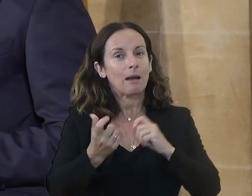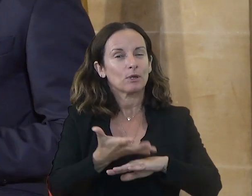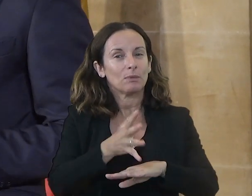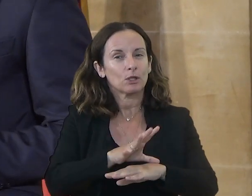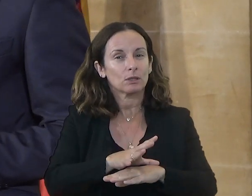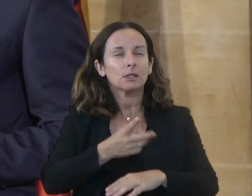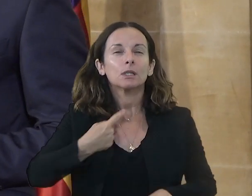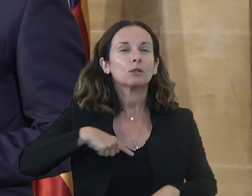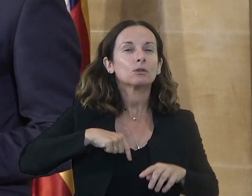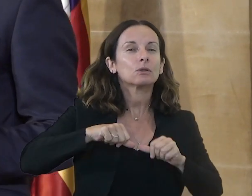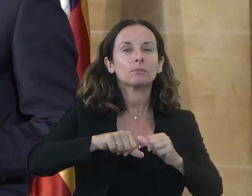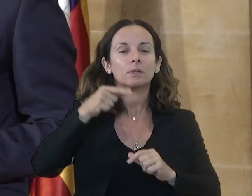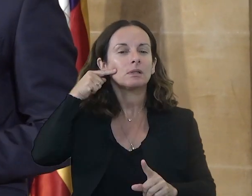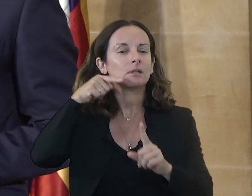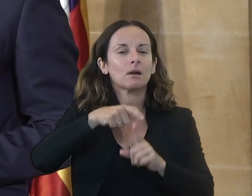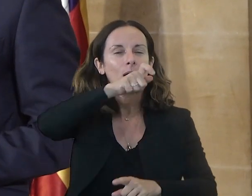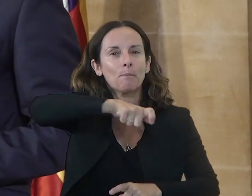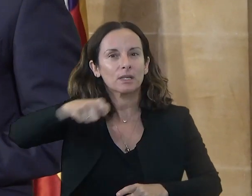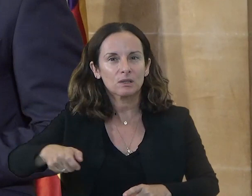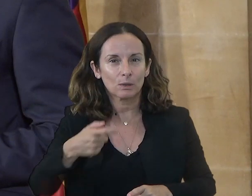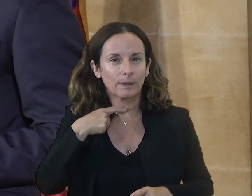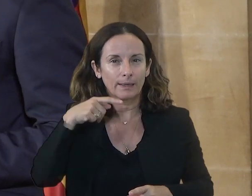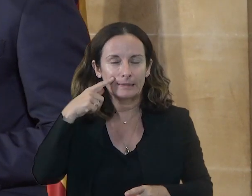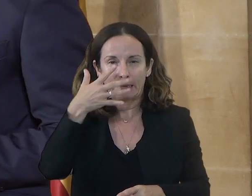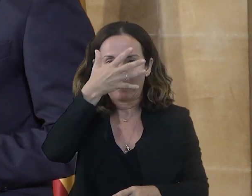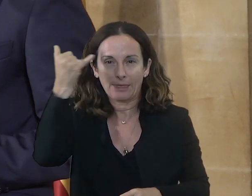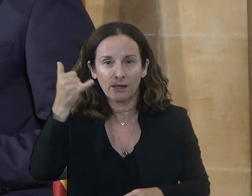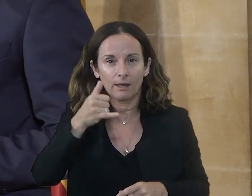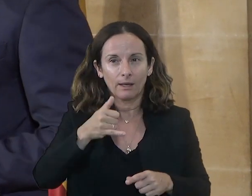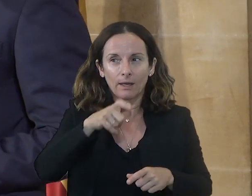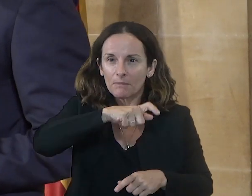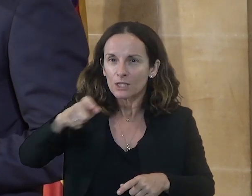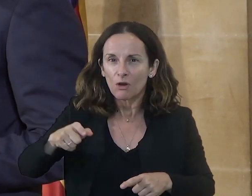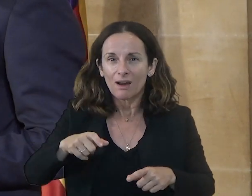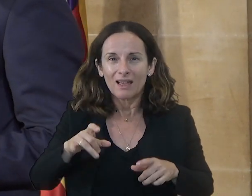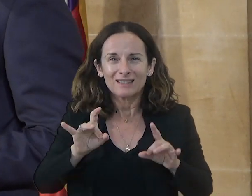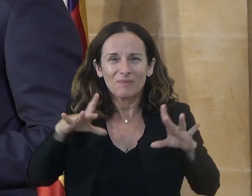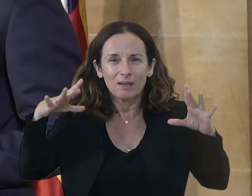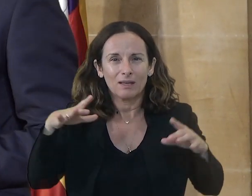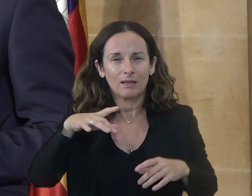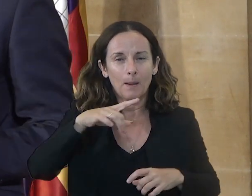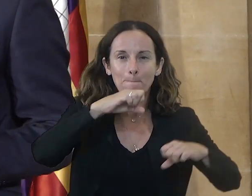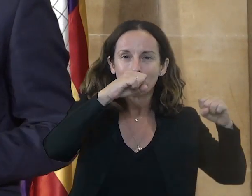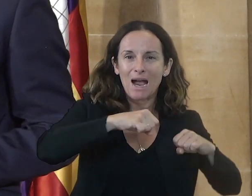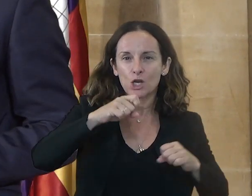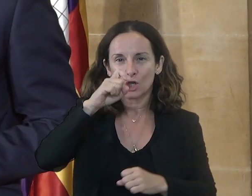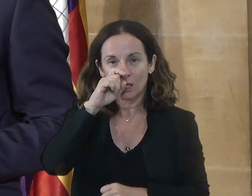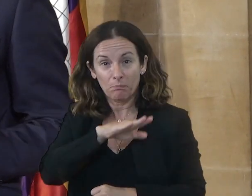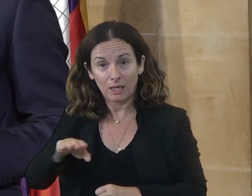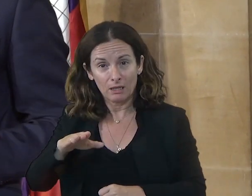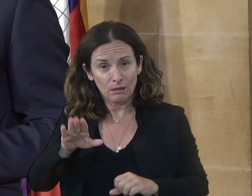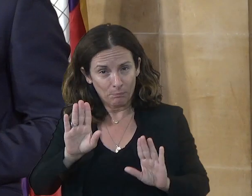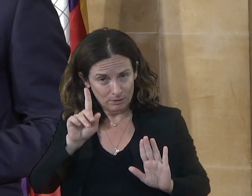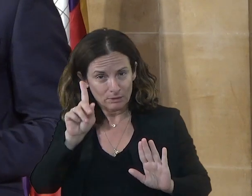motiu farem feina en les persones que són invisibles, en les persones més vulnerables, en els majors, en els petits,